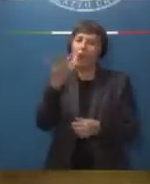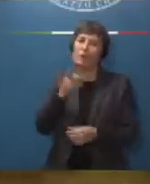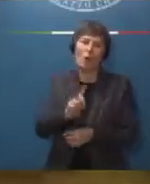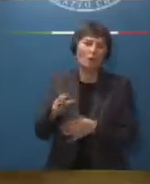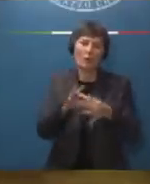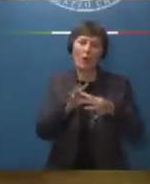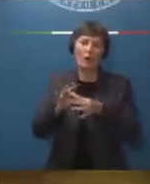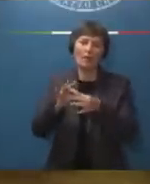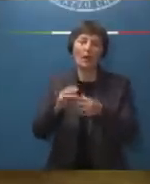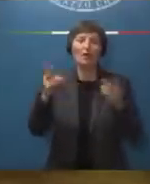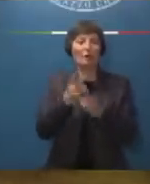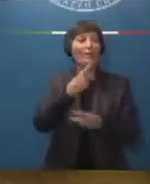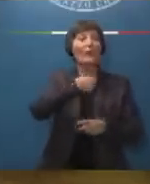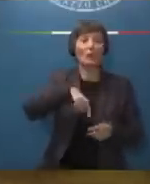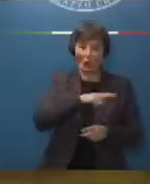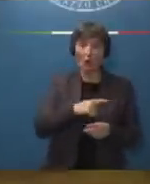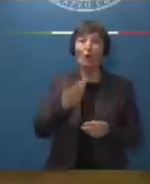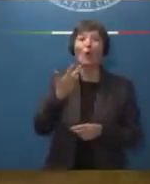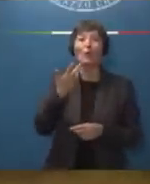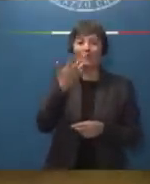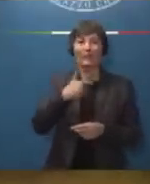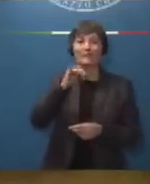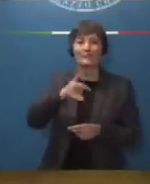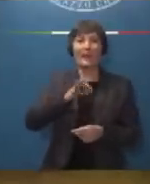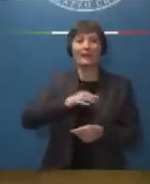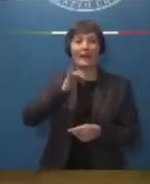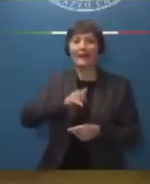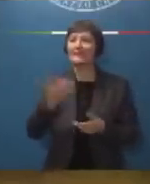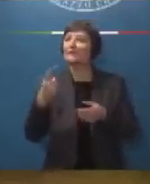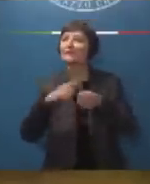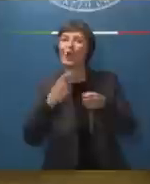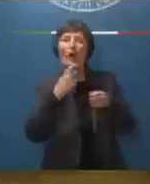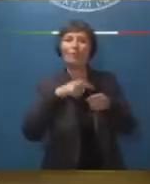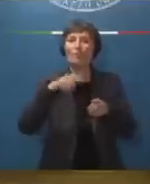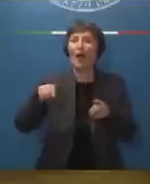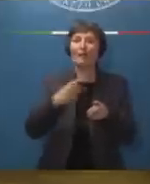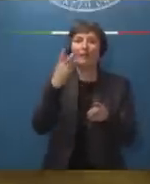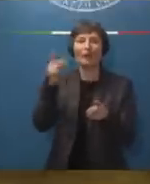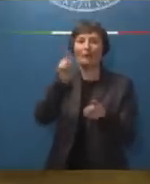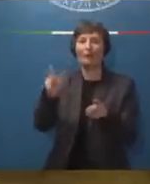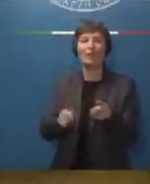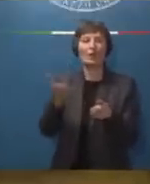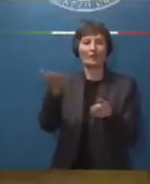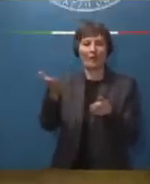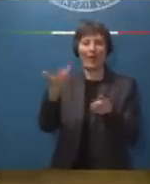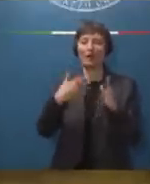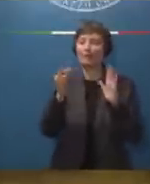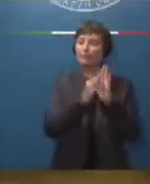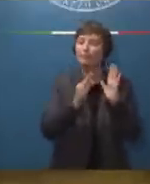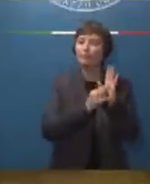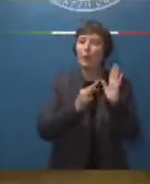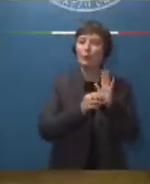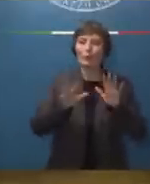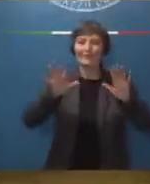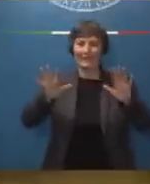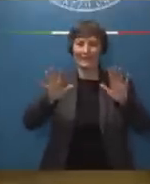la pace interessa a noi interessa i nostri partner io questo lo vedo lo vedo in Italia la formula Ucraina della Pace sono 10